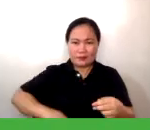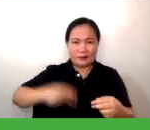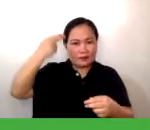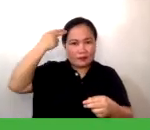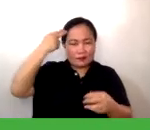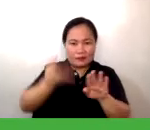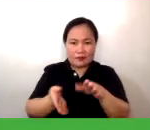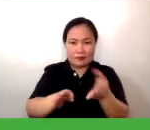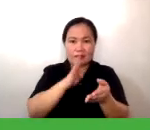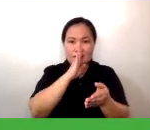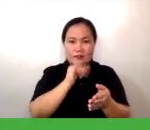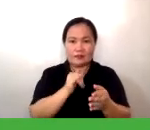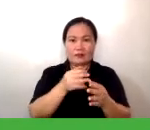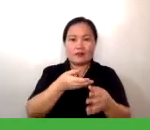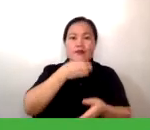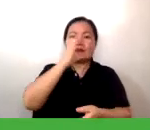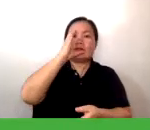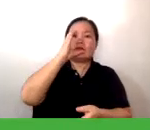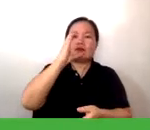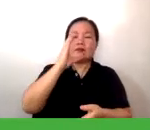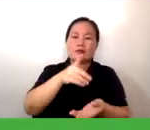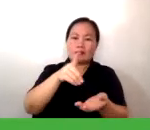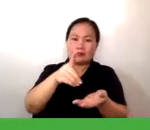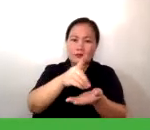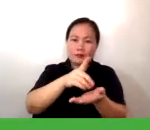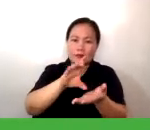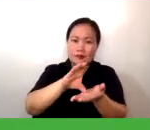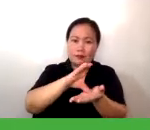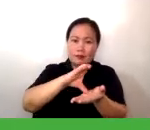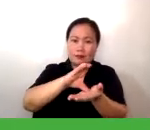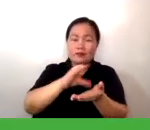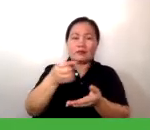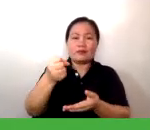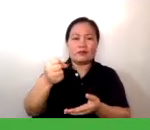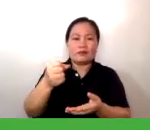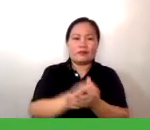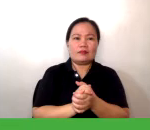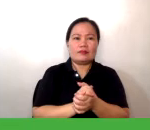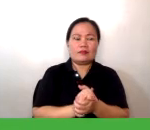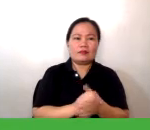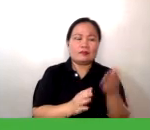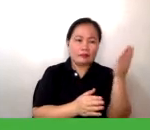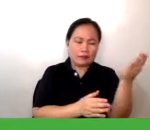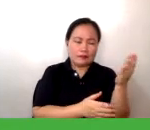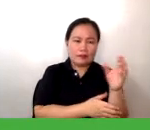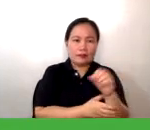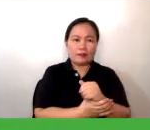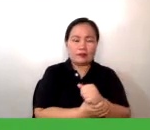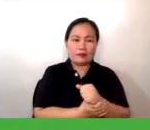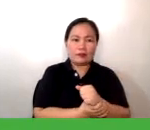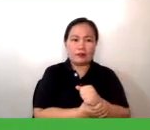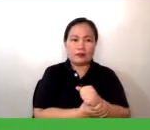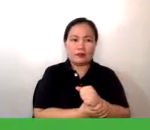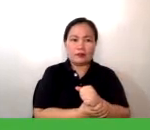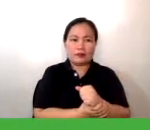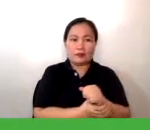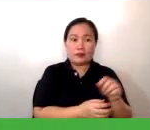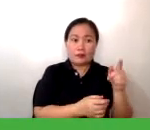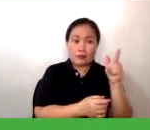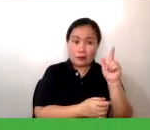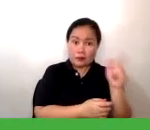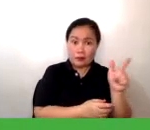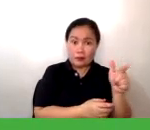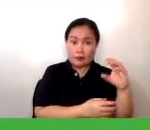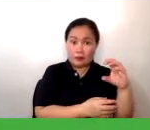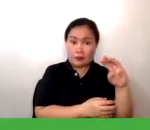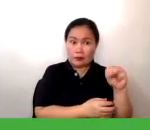metric system. Okay? So, you just have to replace the basic unit kapag ganon. Okay? So, let's have an example. I